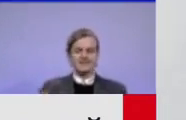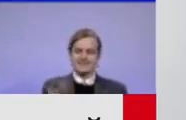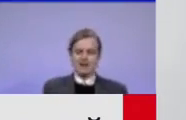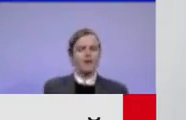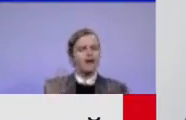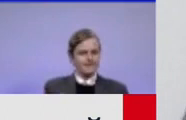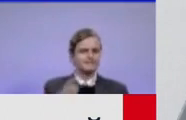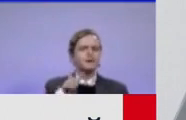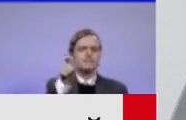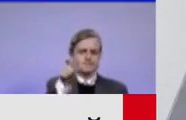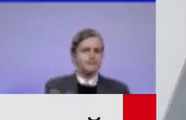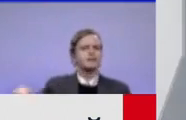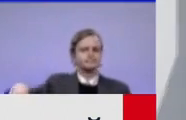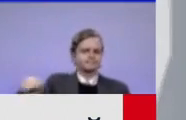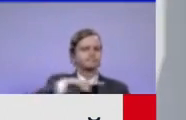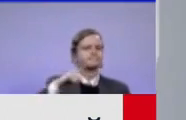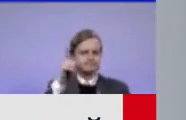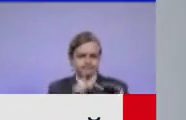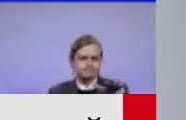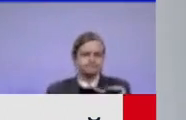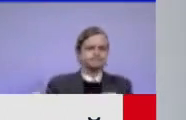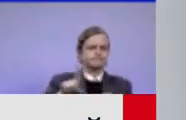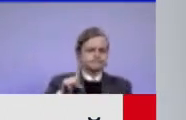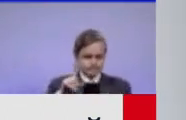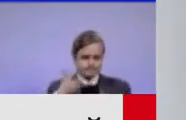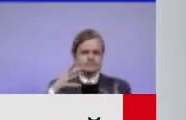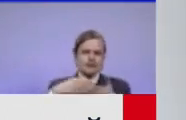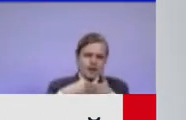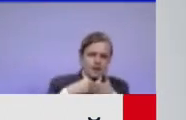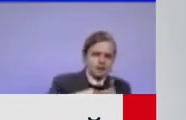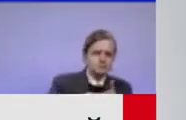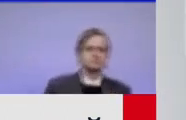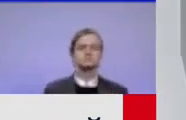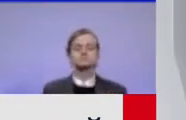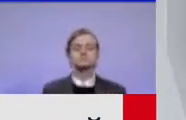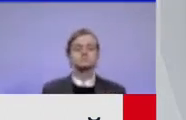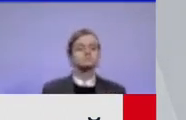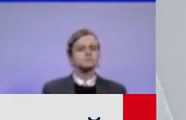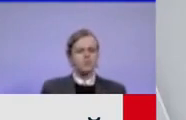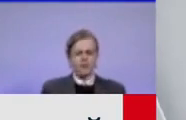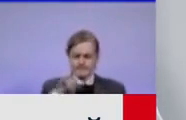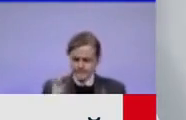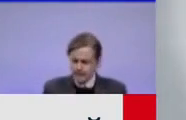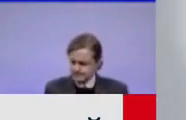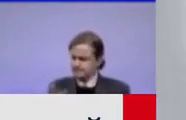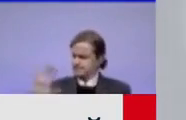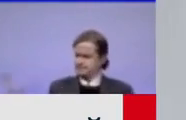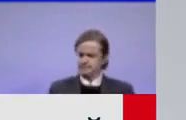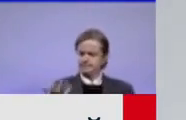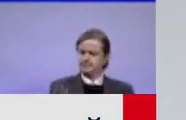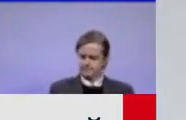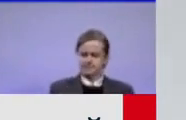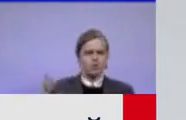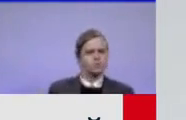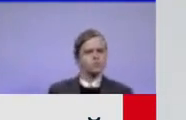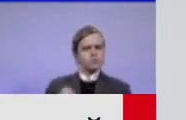dăm dovadă de un leadership pragmatic și pentru aceasta trebuie să combinăm curajul și viziunea.